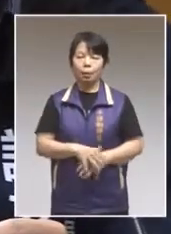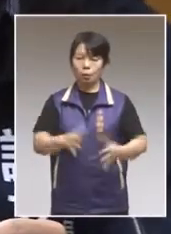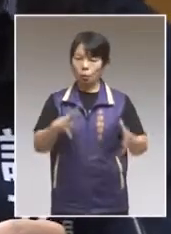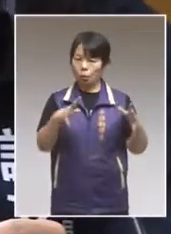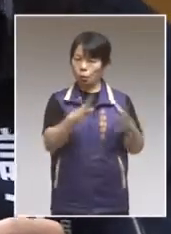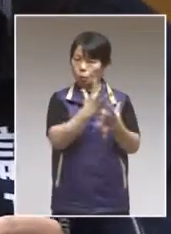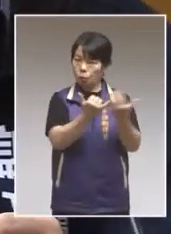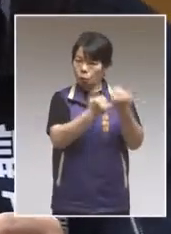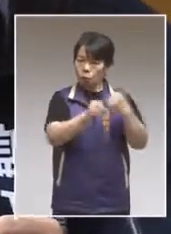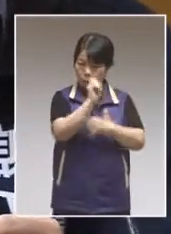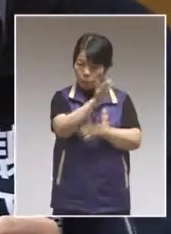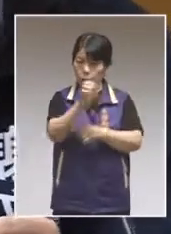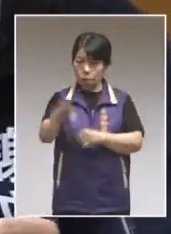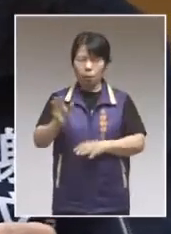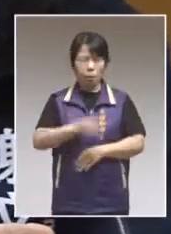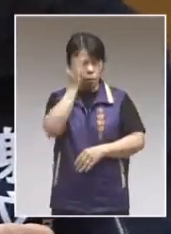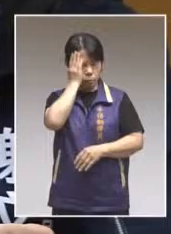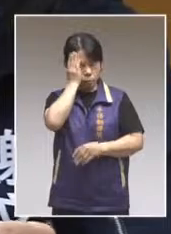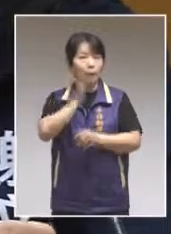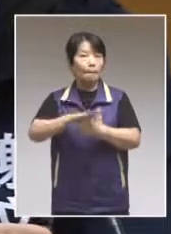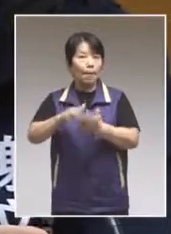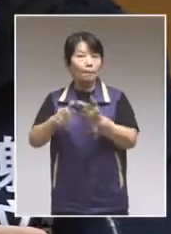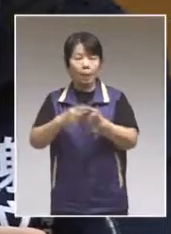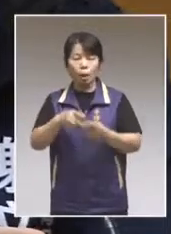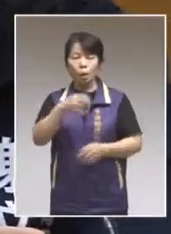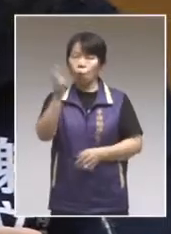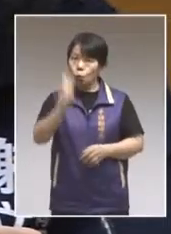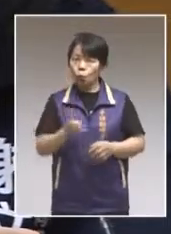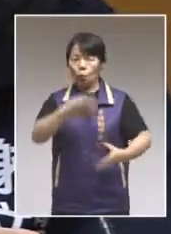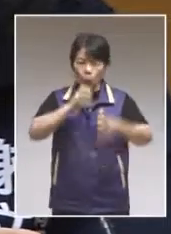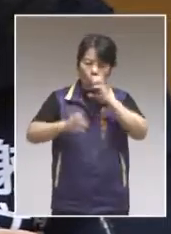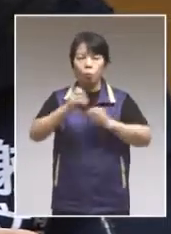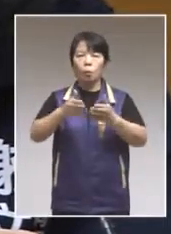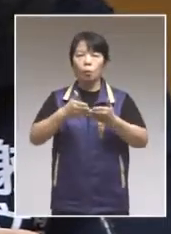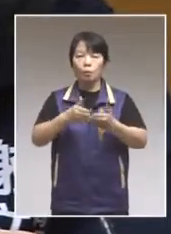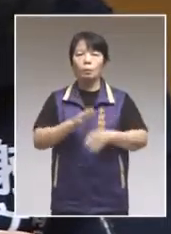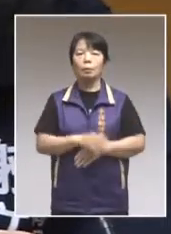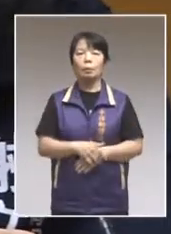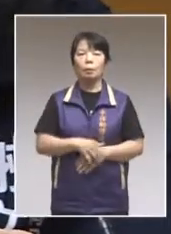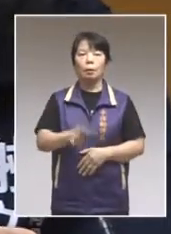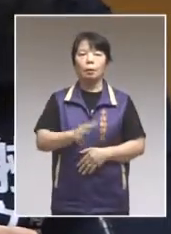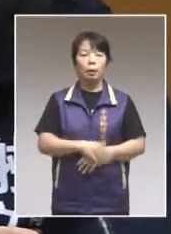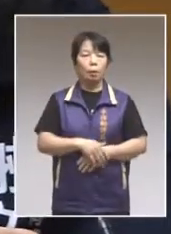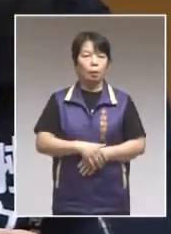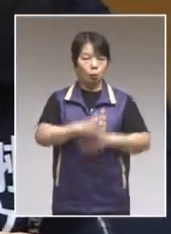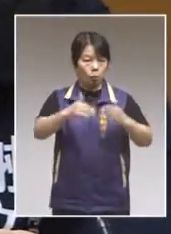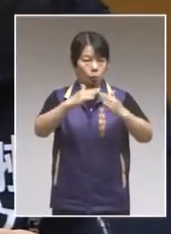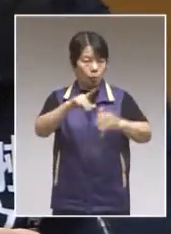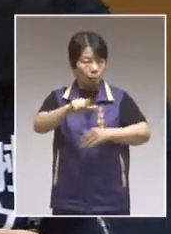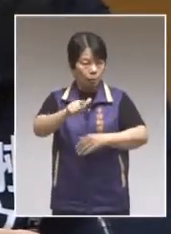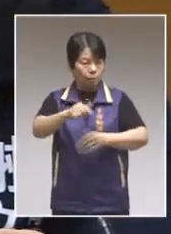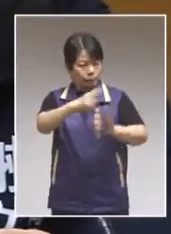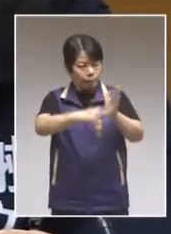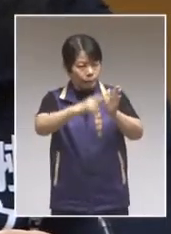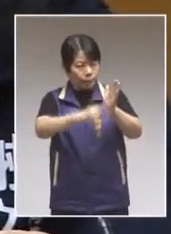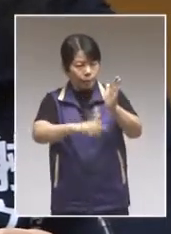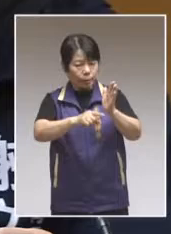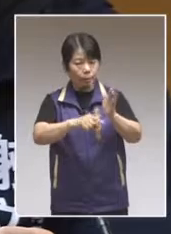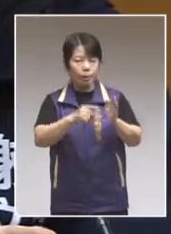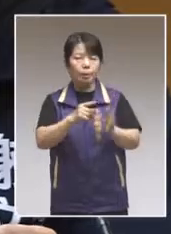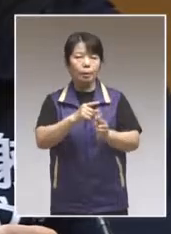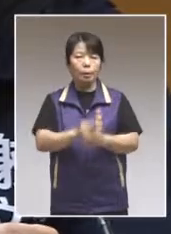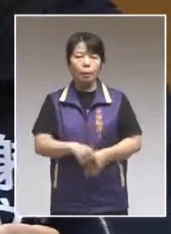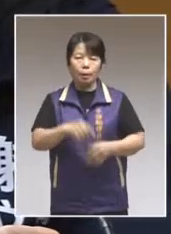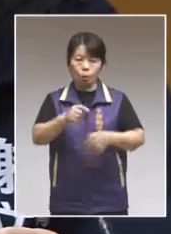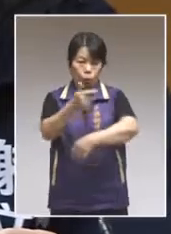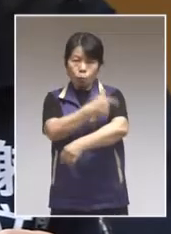学们，一定要充足的睡眠，多喝水。那请学校导师、老师一定要来跟学生讲解这些幼教的